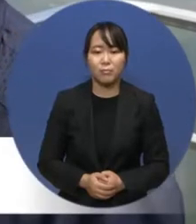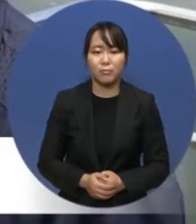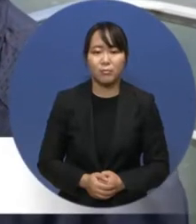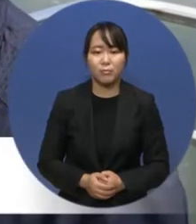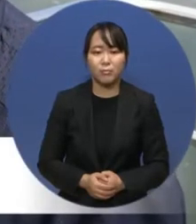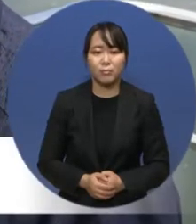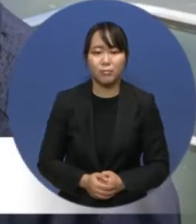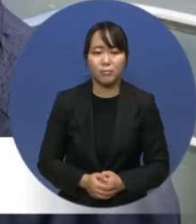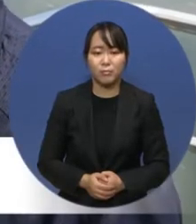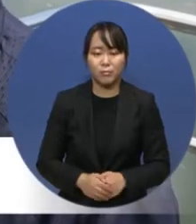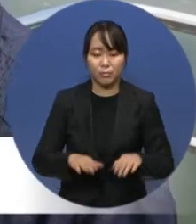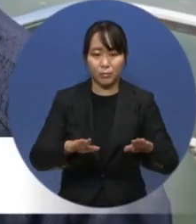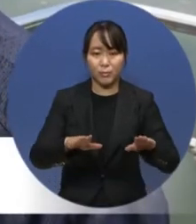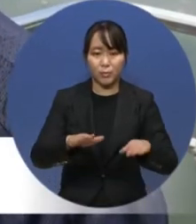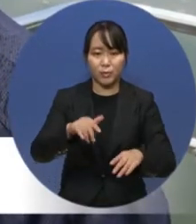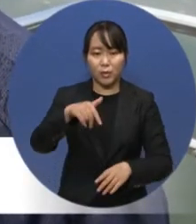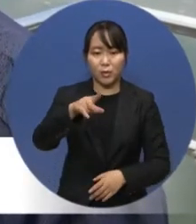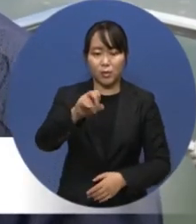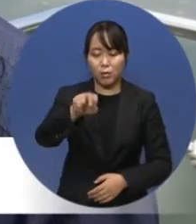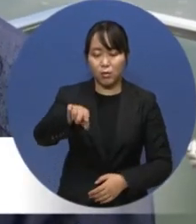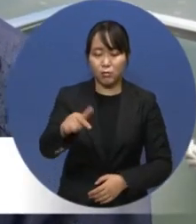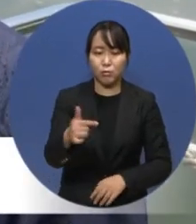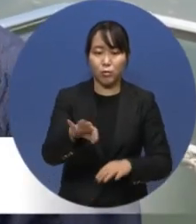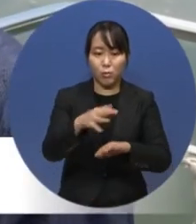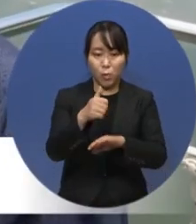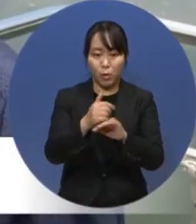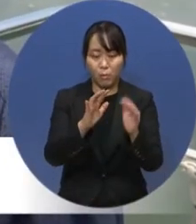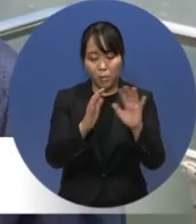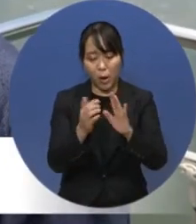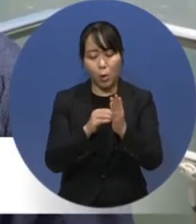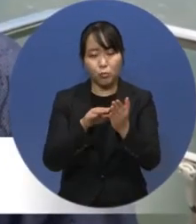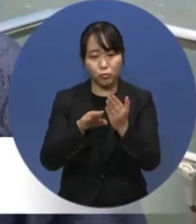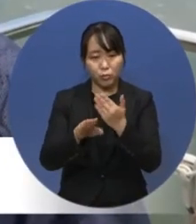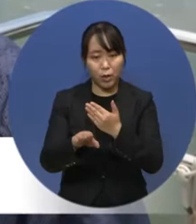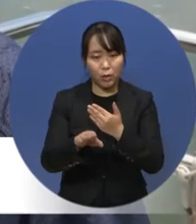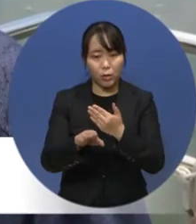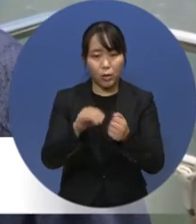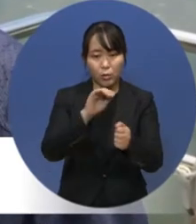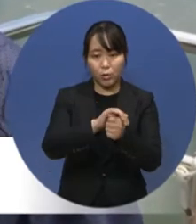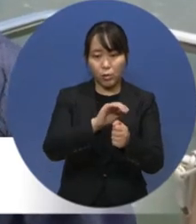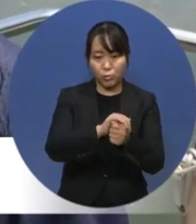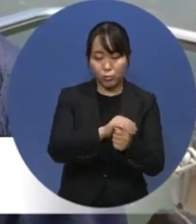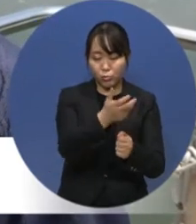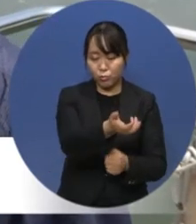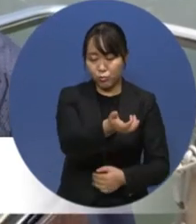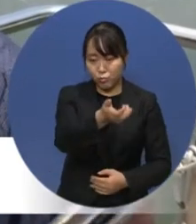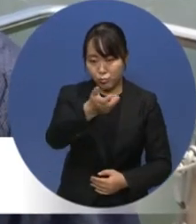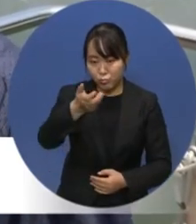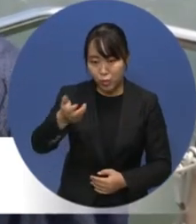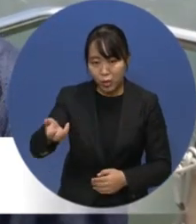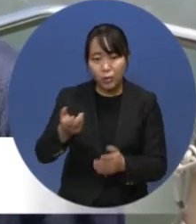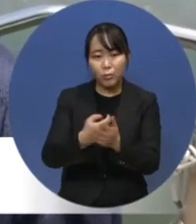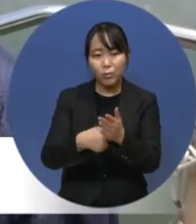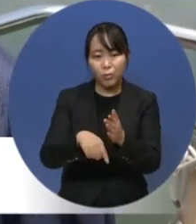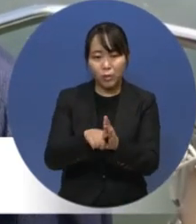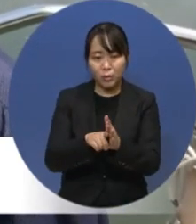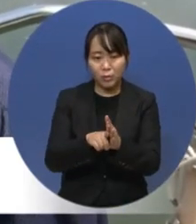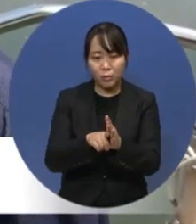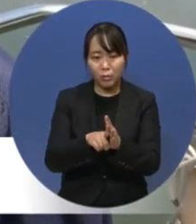지금 경순왕께서 이제 돌아가시고 나서 이제 경주로 가려고